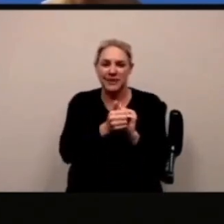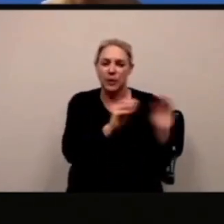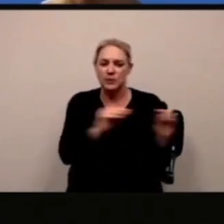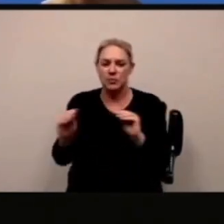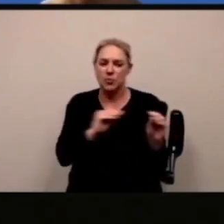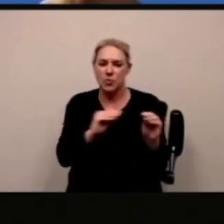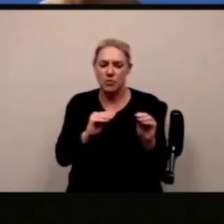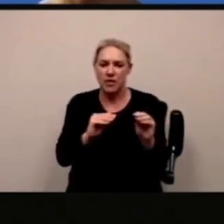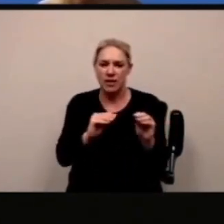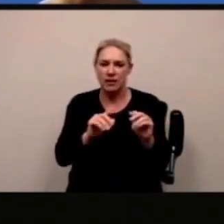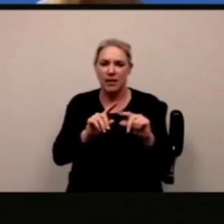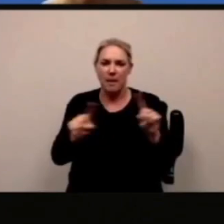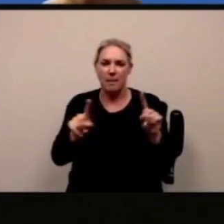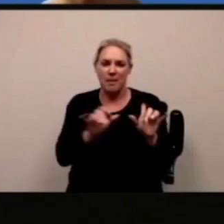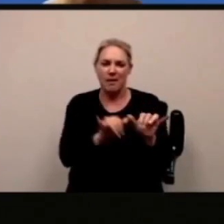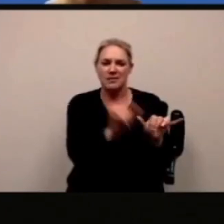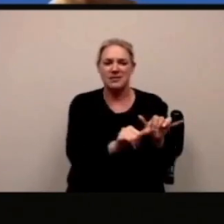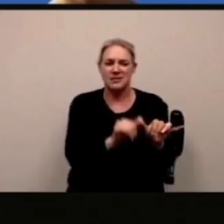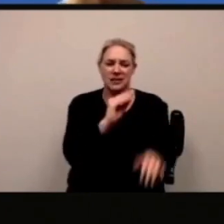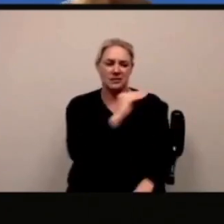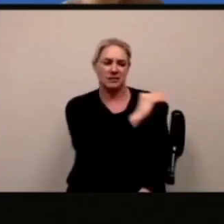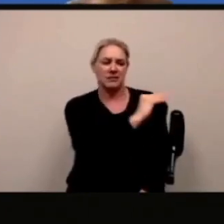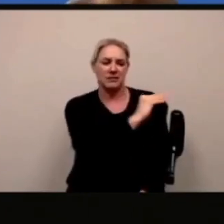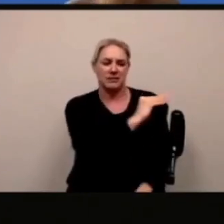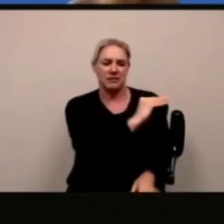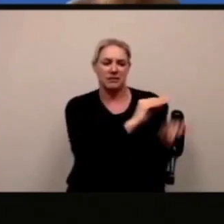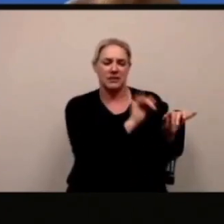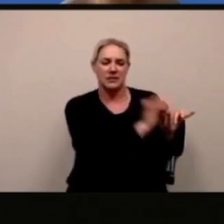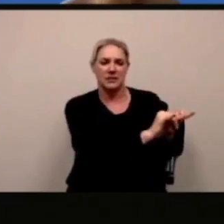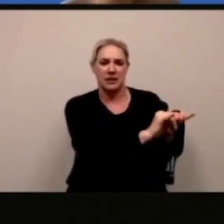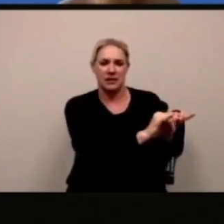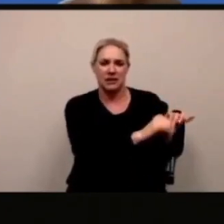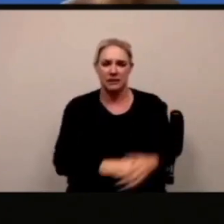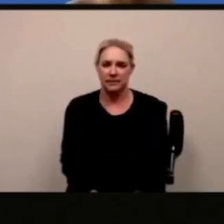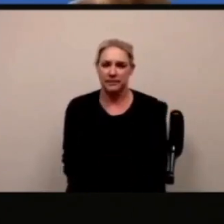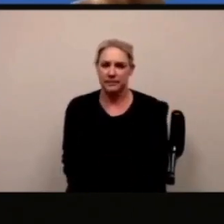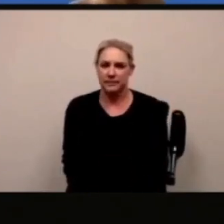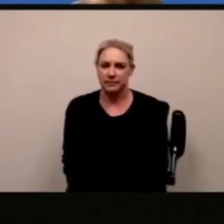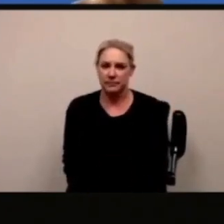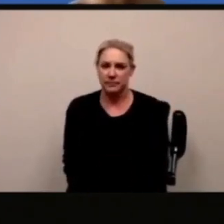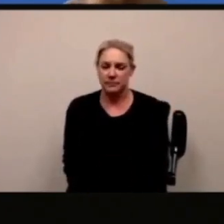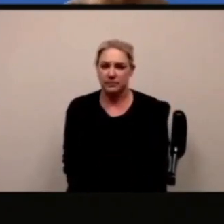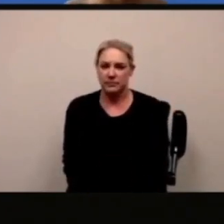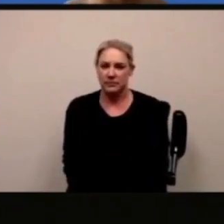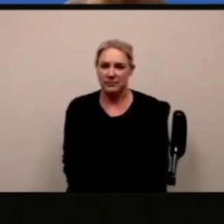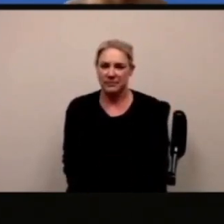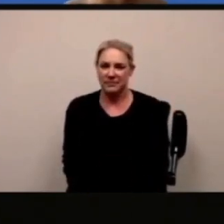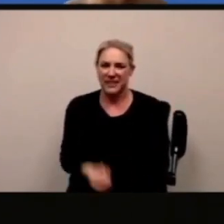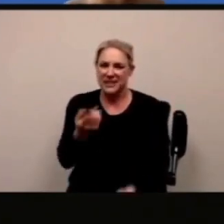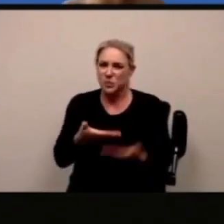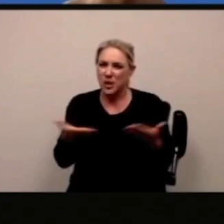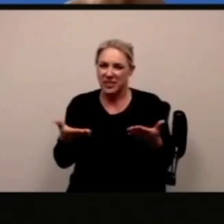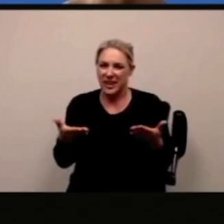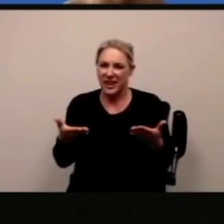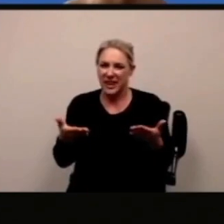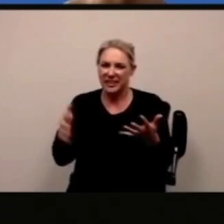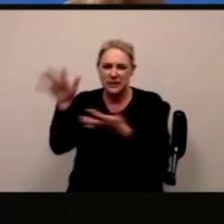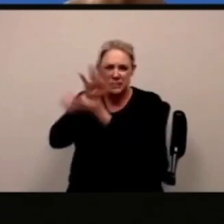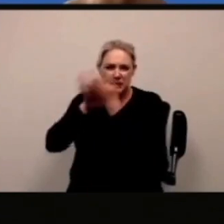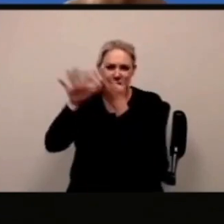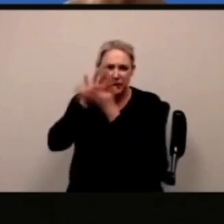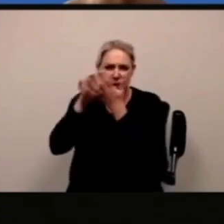あと上に行く場合がありますあとスプライトがどっちだけ燃えているということは直結していませ